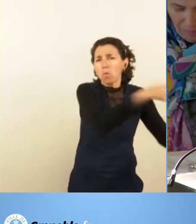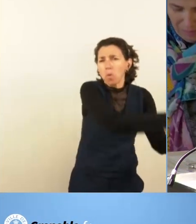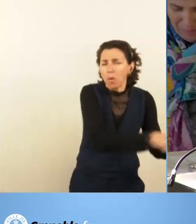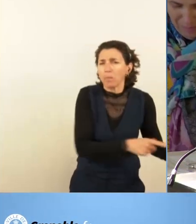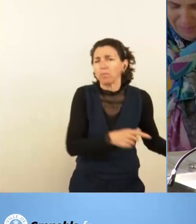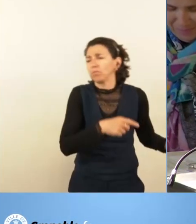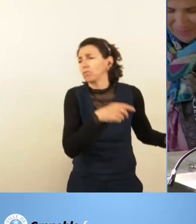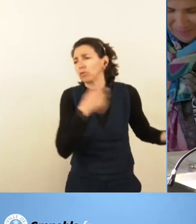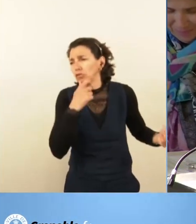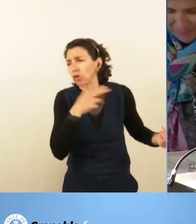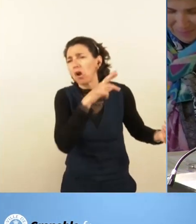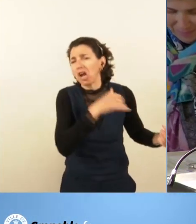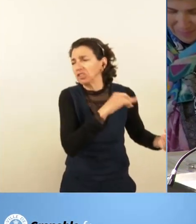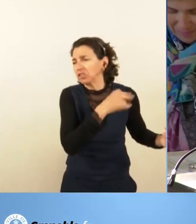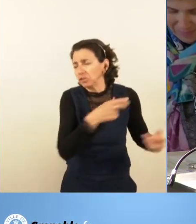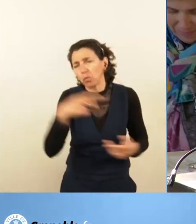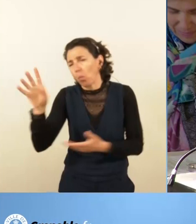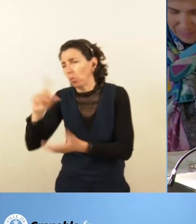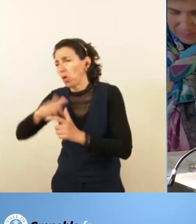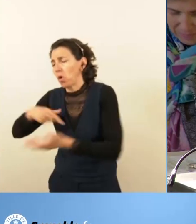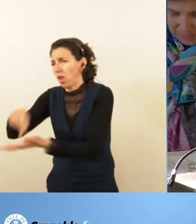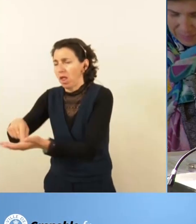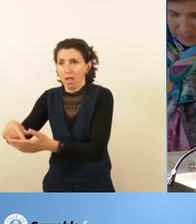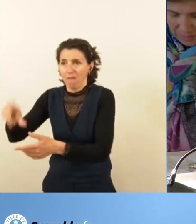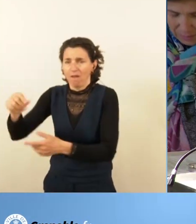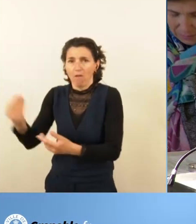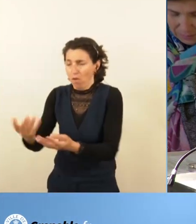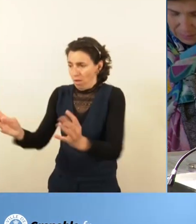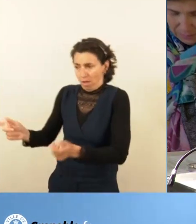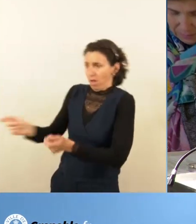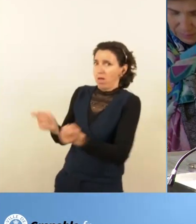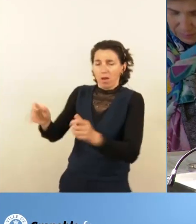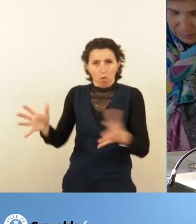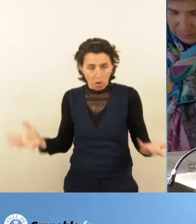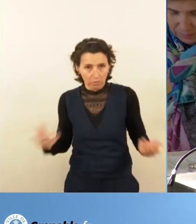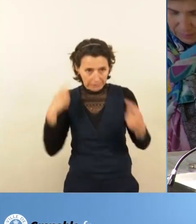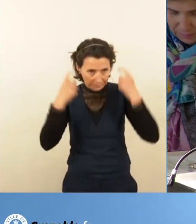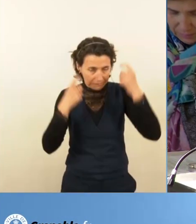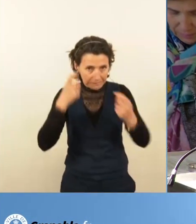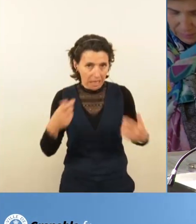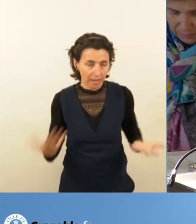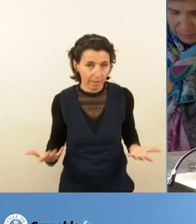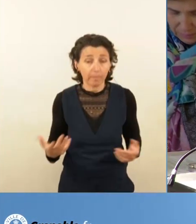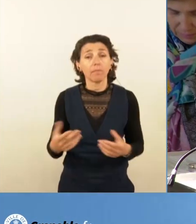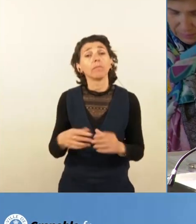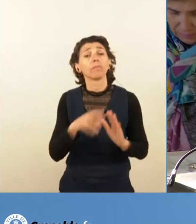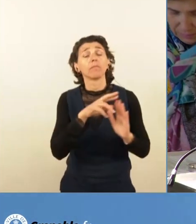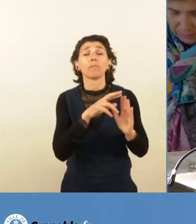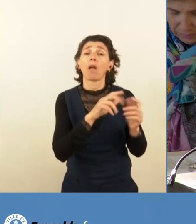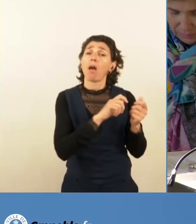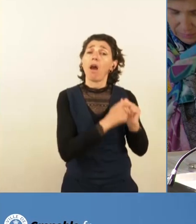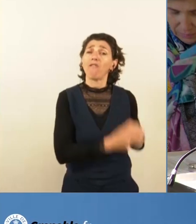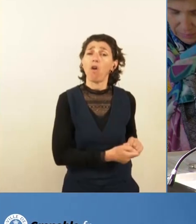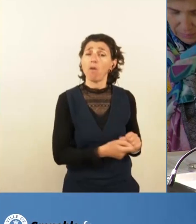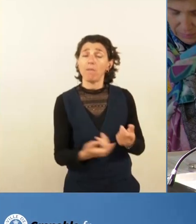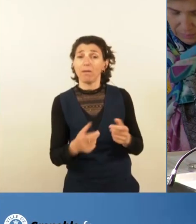on se pose sans cesse la question cette réforme elle amène les familles les plus précaires à débourser de l'argent supplémentaire